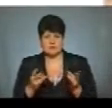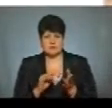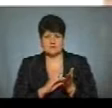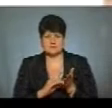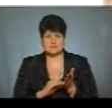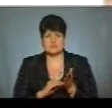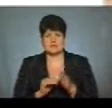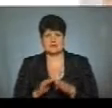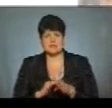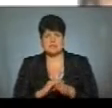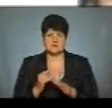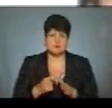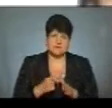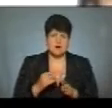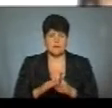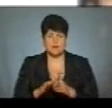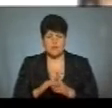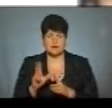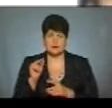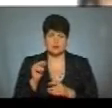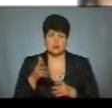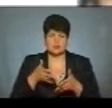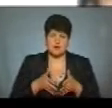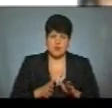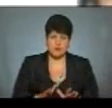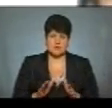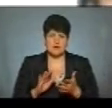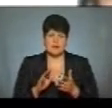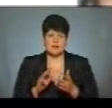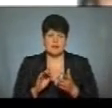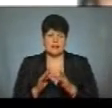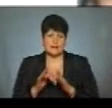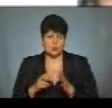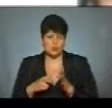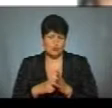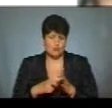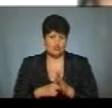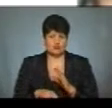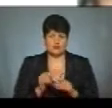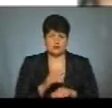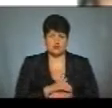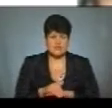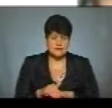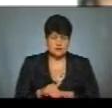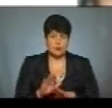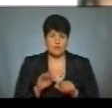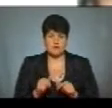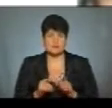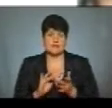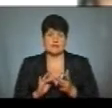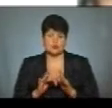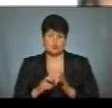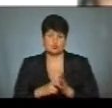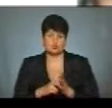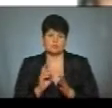необхідно вказати такі дані, як прізвище, ім'я по батькові, дату народження, електронну пошту та виборчу адресу. Після цього на електронну